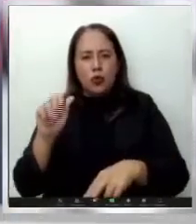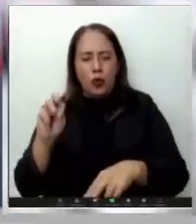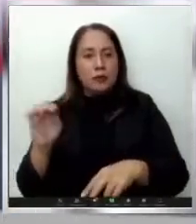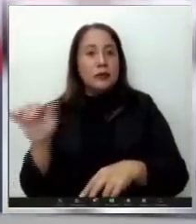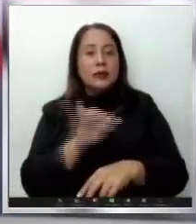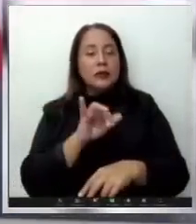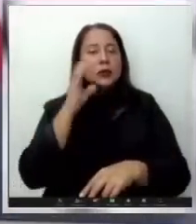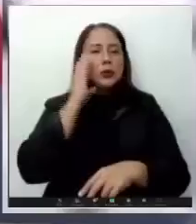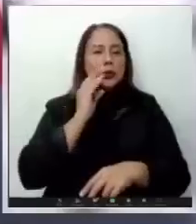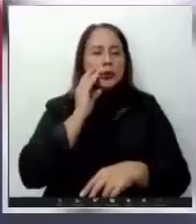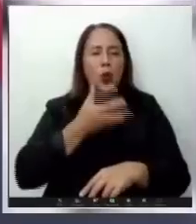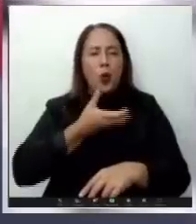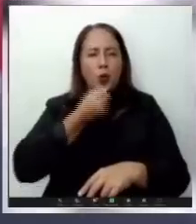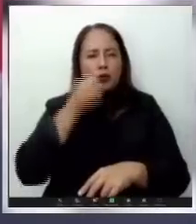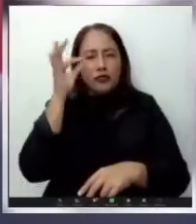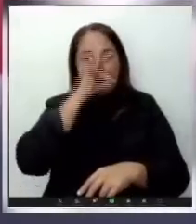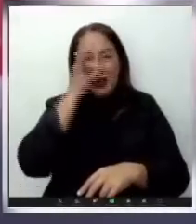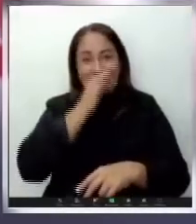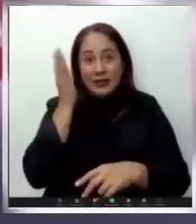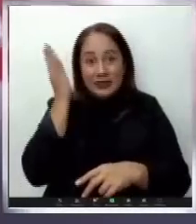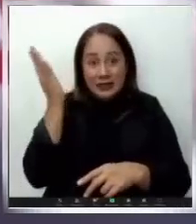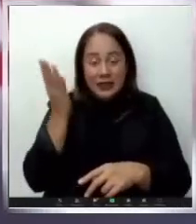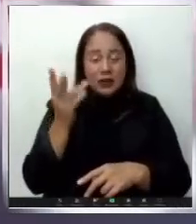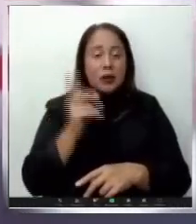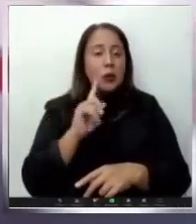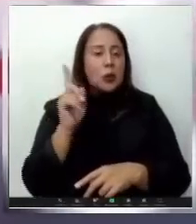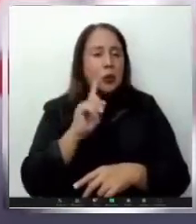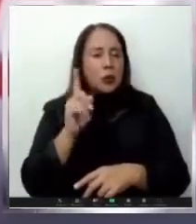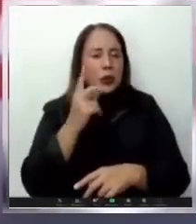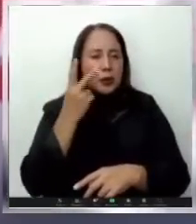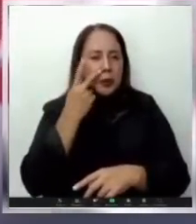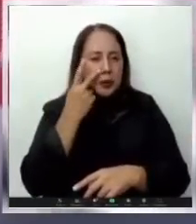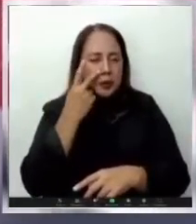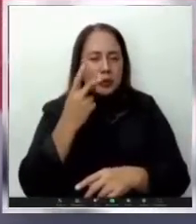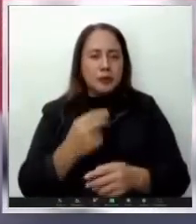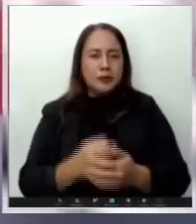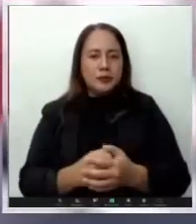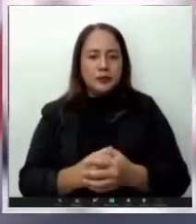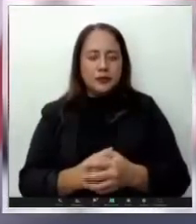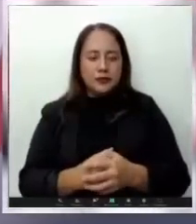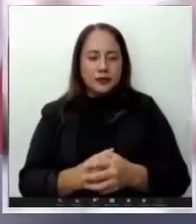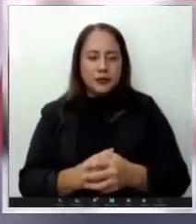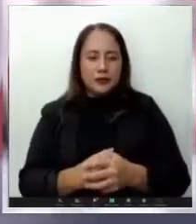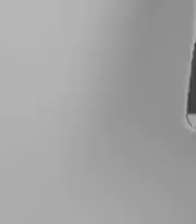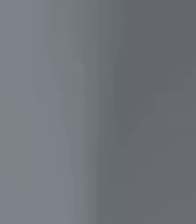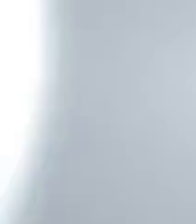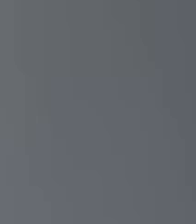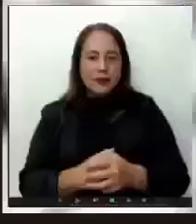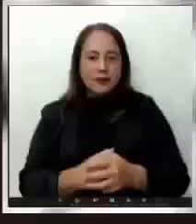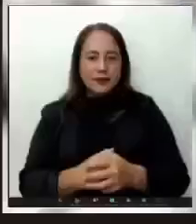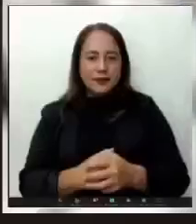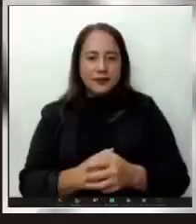kababayan natin doon at narito po ang sanib puwersang pagtutok ni na Ivan Mayrina at Cedric Castillo.